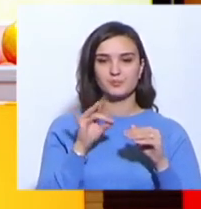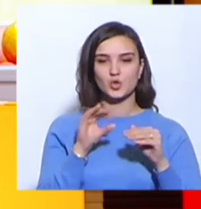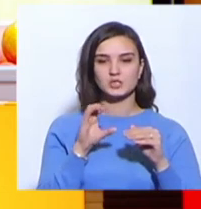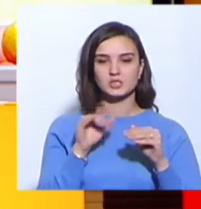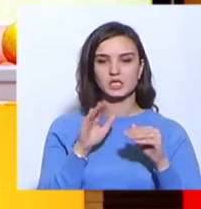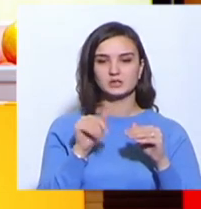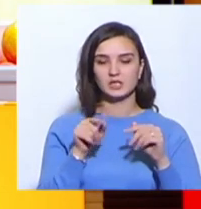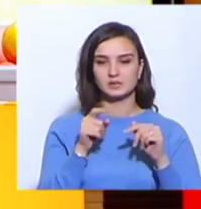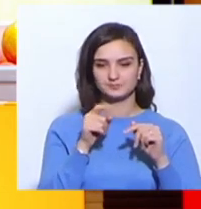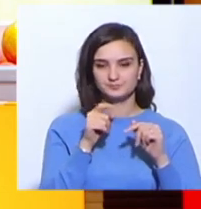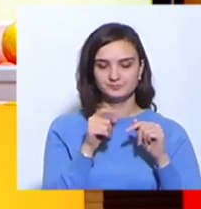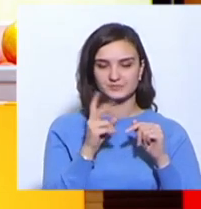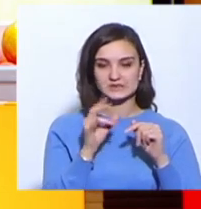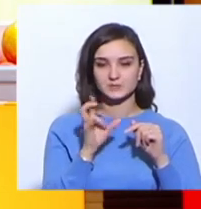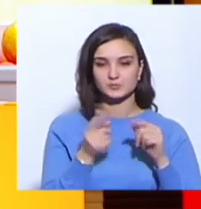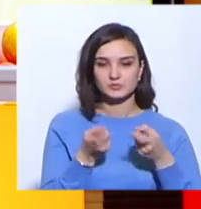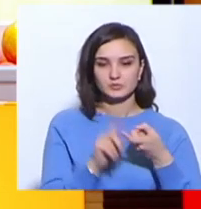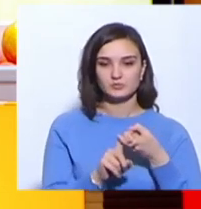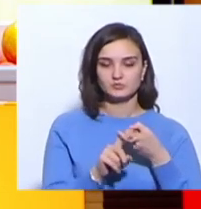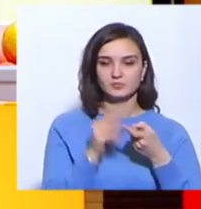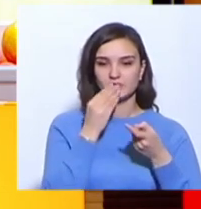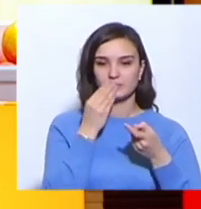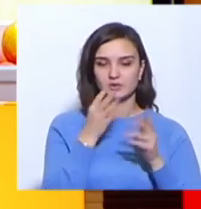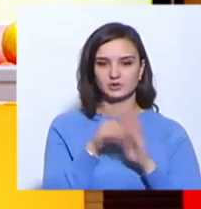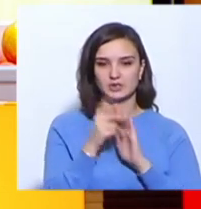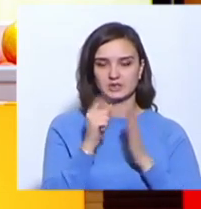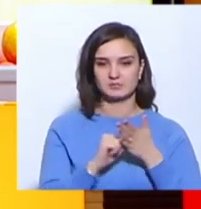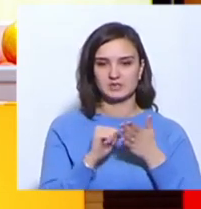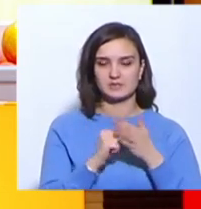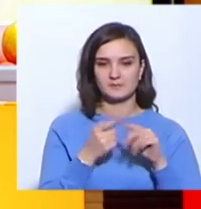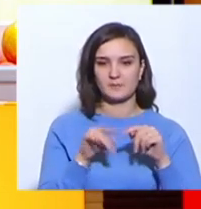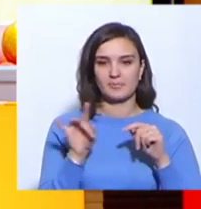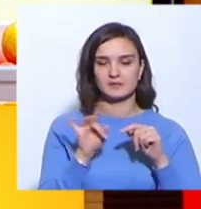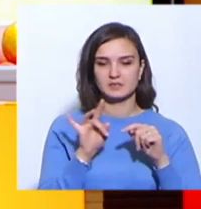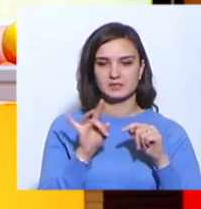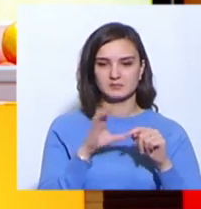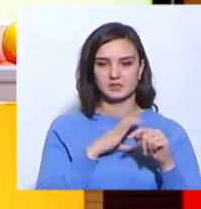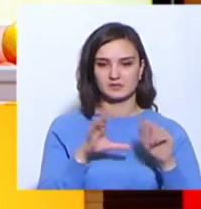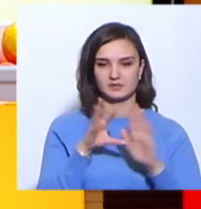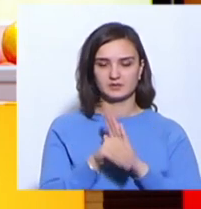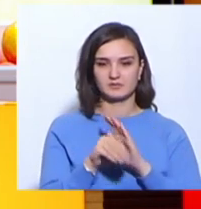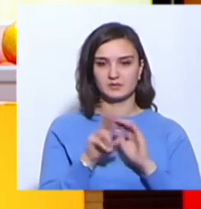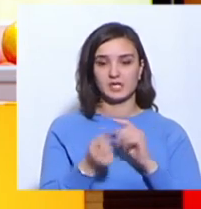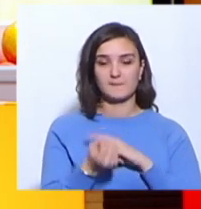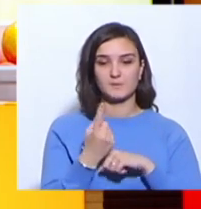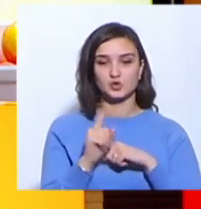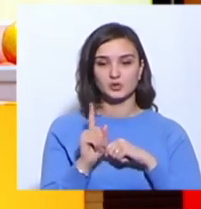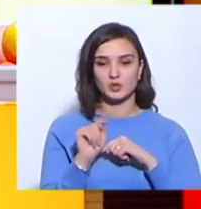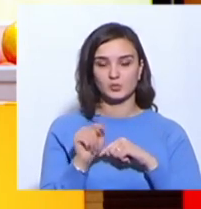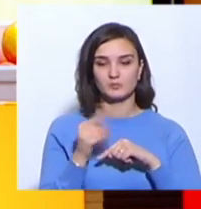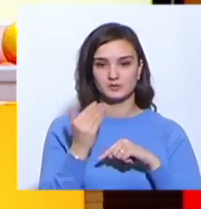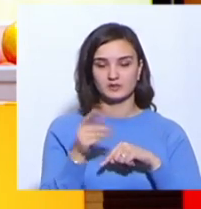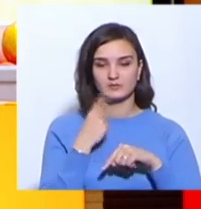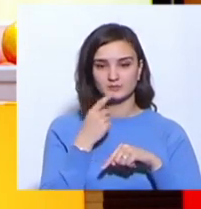კიბო, დაუკავშირეს აგრეთვე კვებაში ერთ ფაქტორს, ეს გახლავთ ცხიმით დატვირთვა. და აღმოჩნდა, რომ